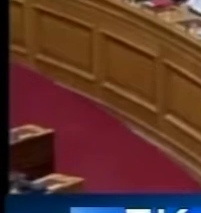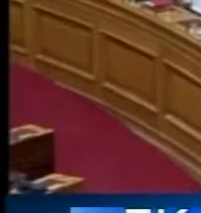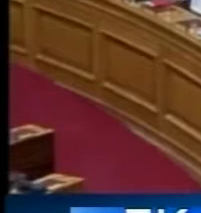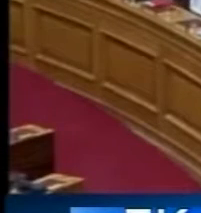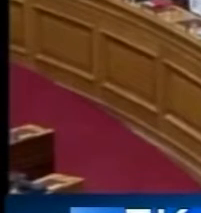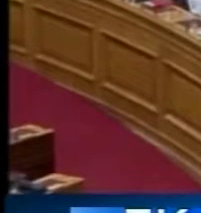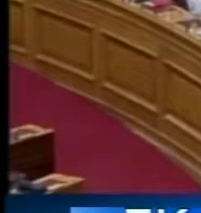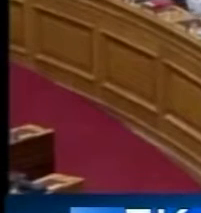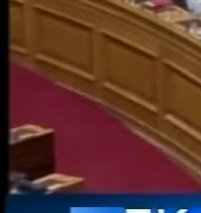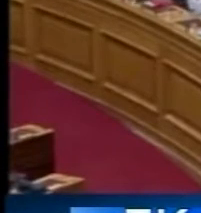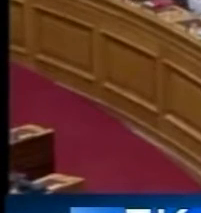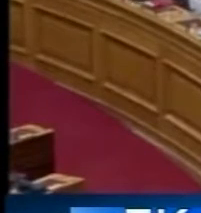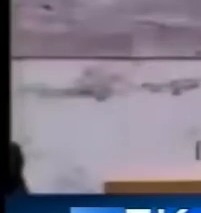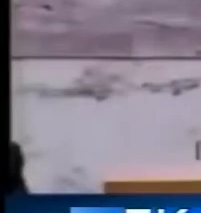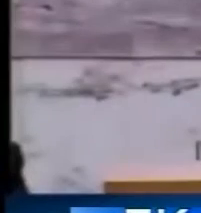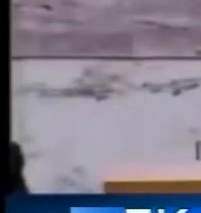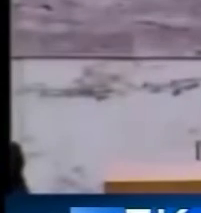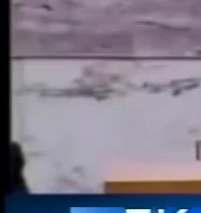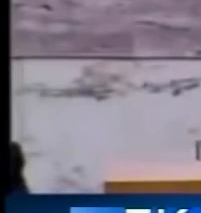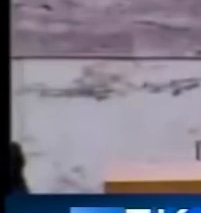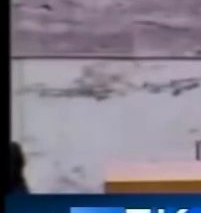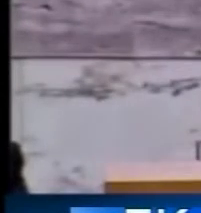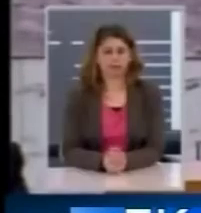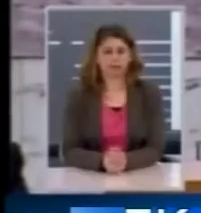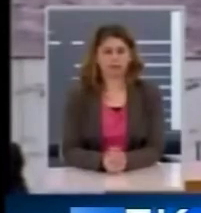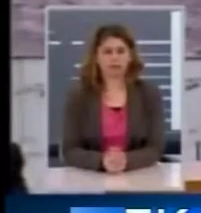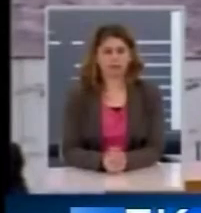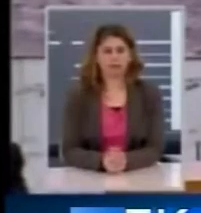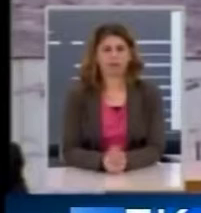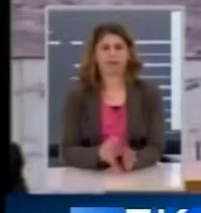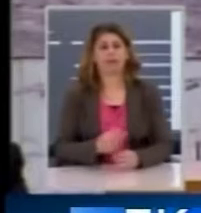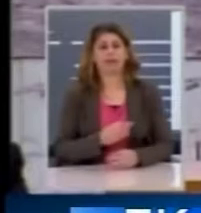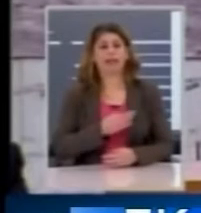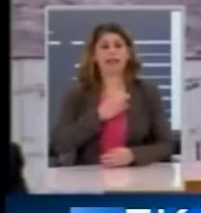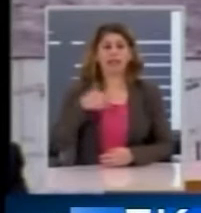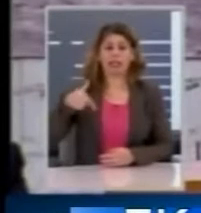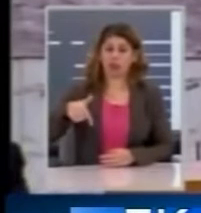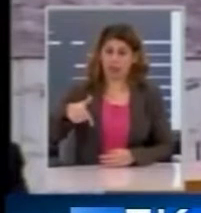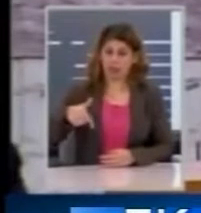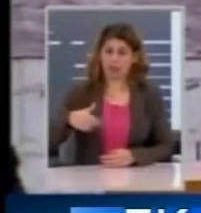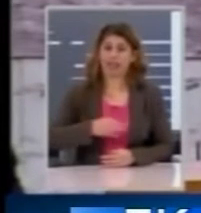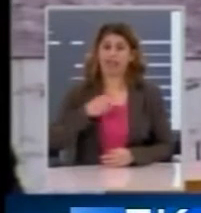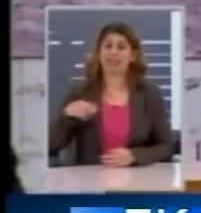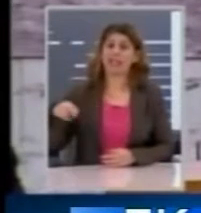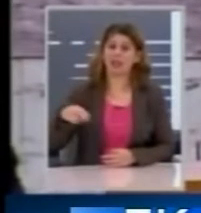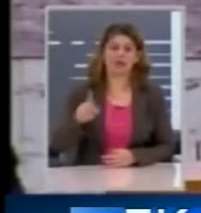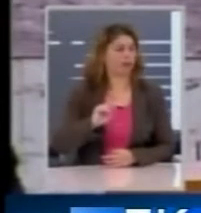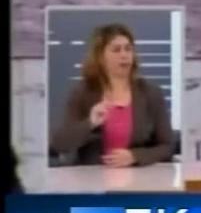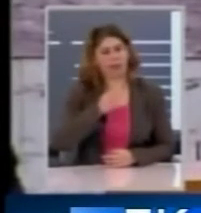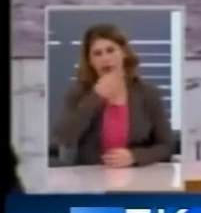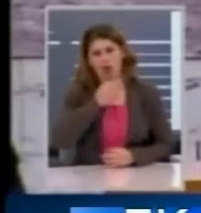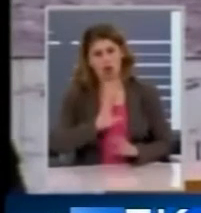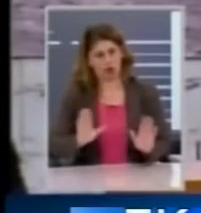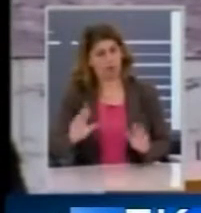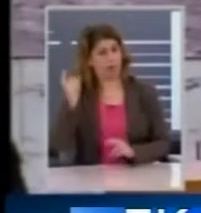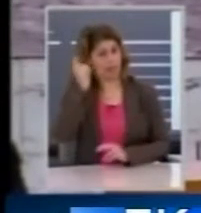φορολογίας επιχειρήσεων ψήφισαν όλα τα κόμματα, με εξαίρεση το ΚΚΕ που δήλωσε όχι και το Ποτάμι που δήλωσε παρόν. Την